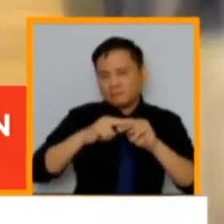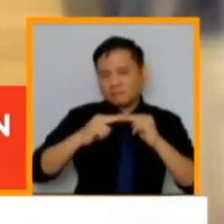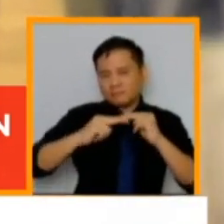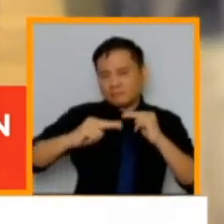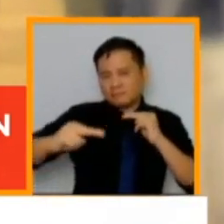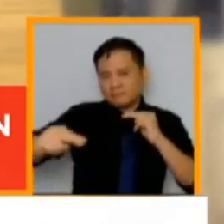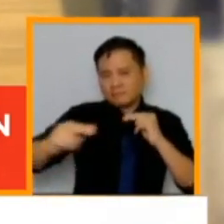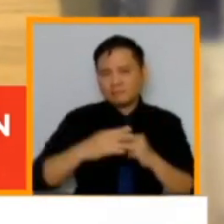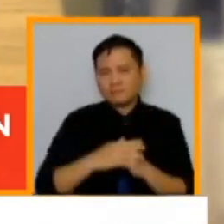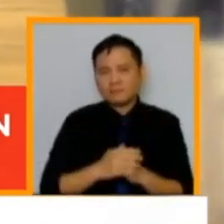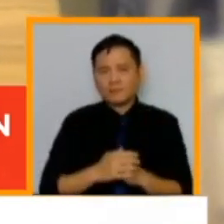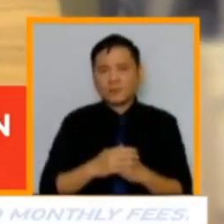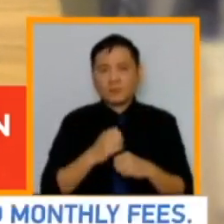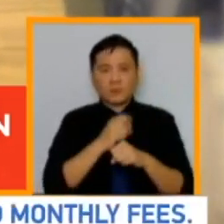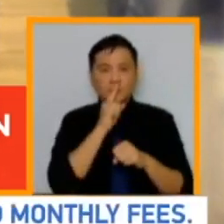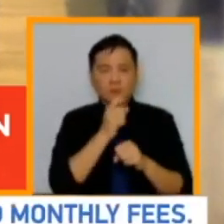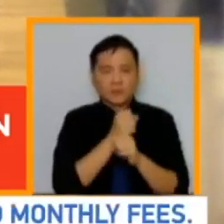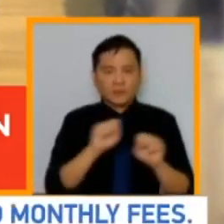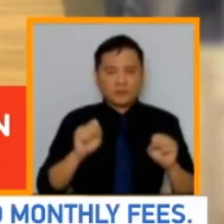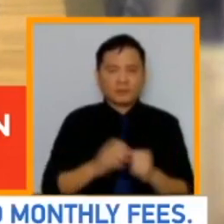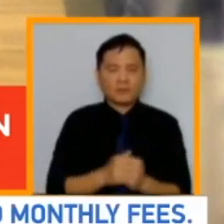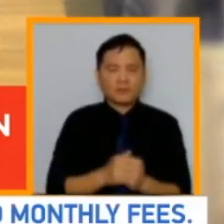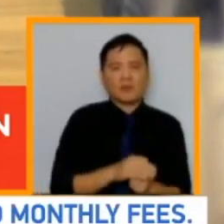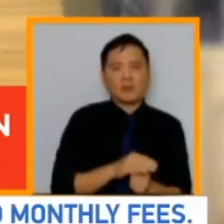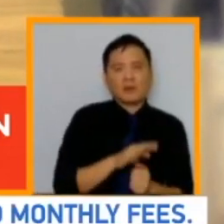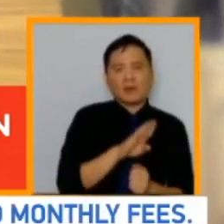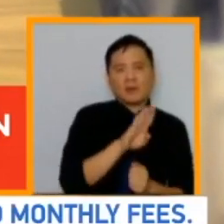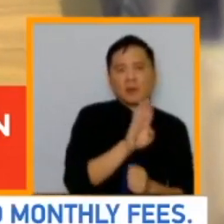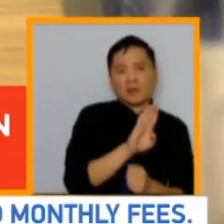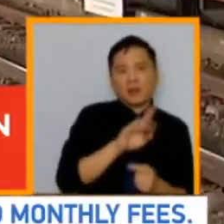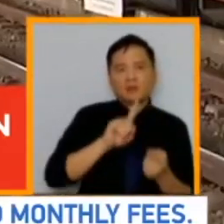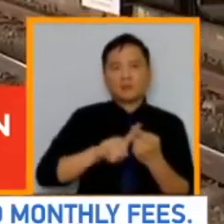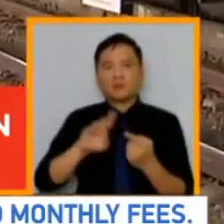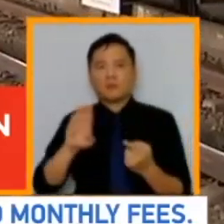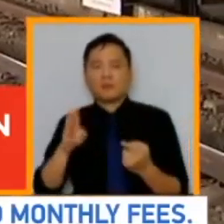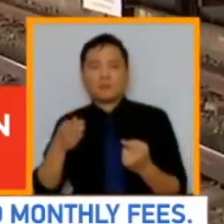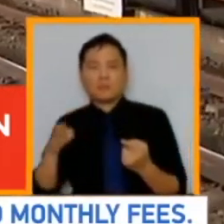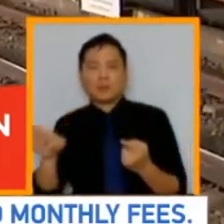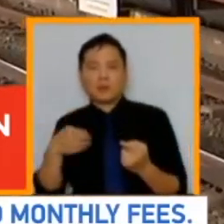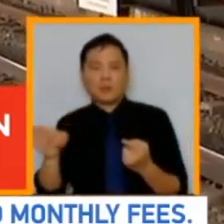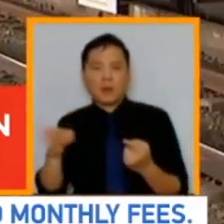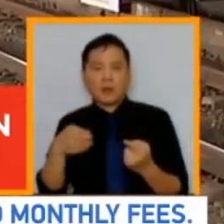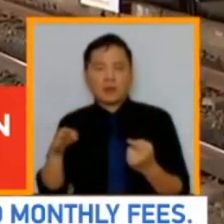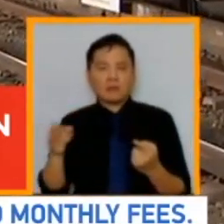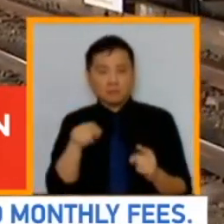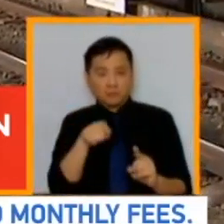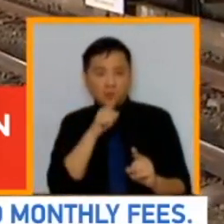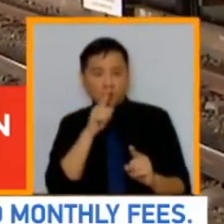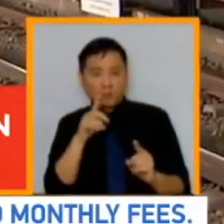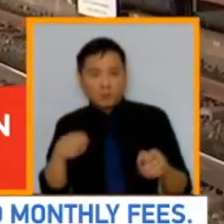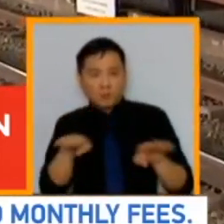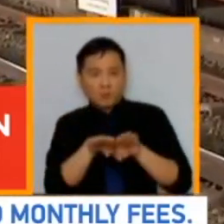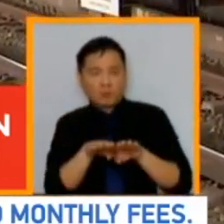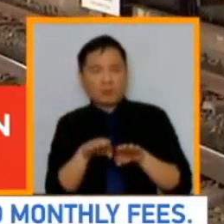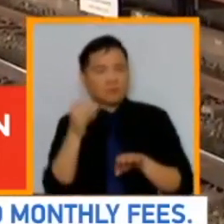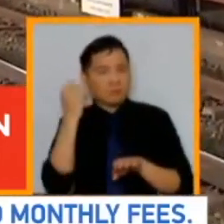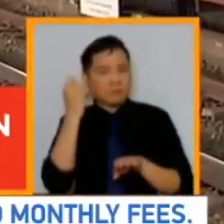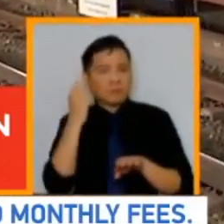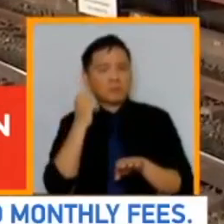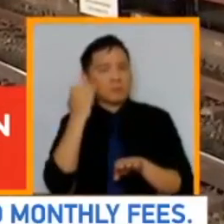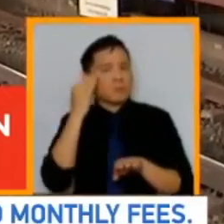Baclaran hanggang Balintawak Station, pero hindi malinaw kung may kaugnayan din ito sa lindol. Green and go na rin ngayon ang lahat ng istasyon